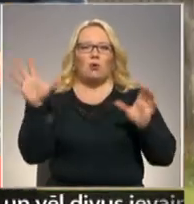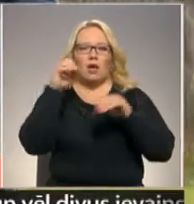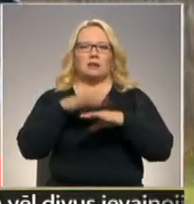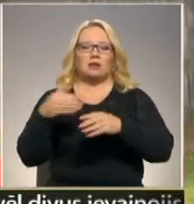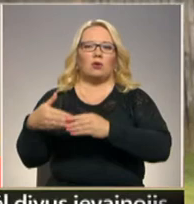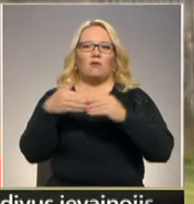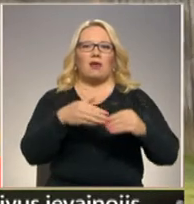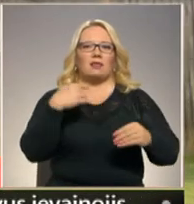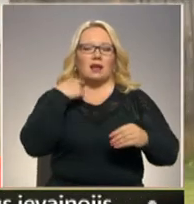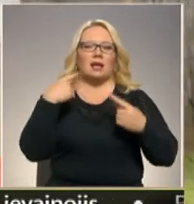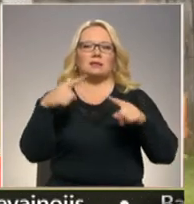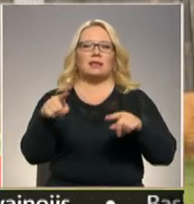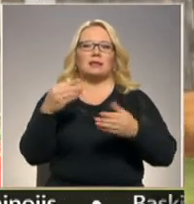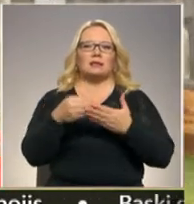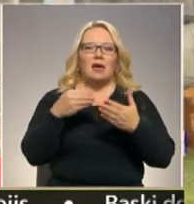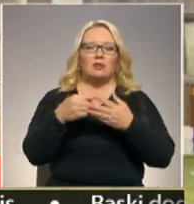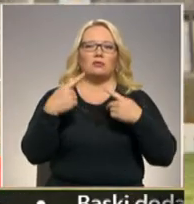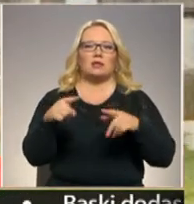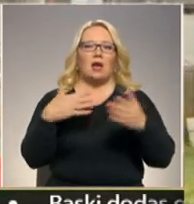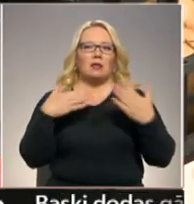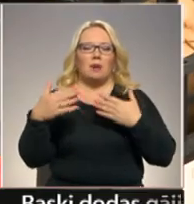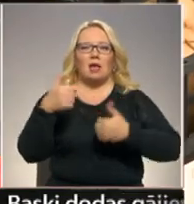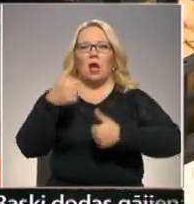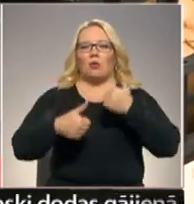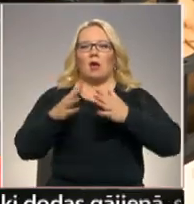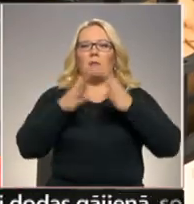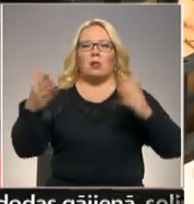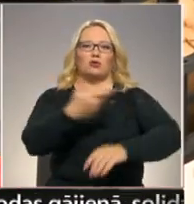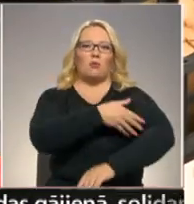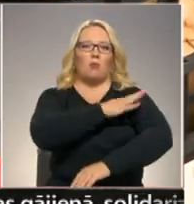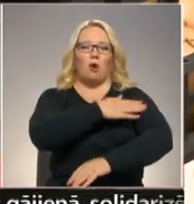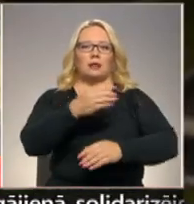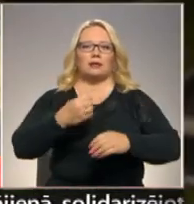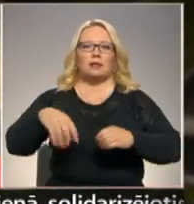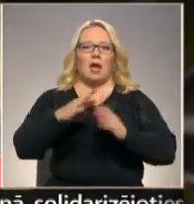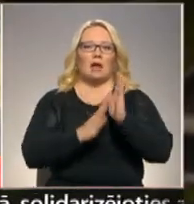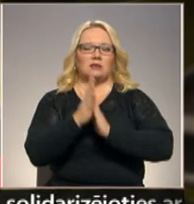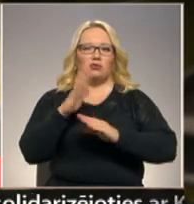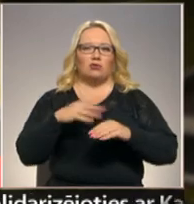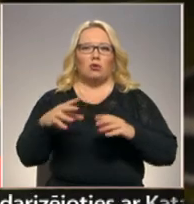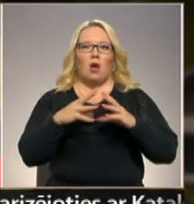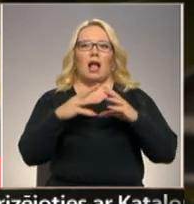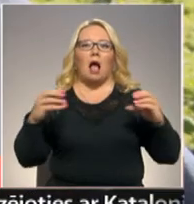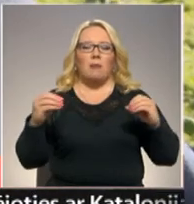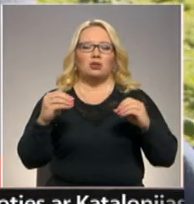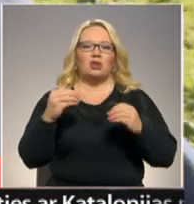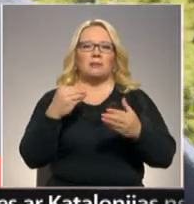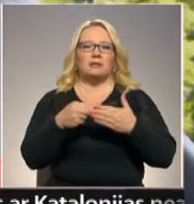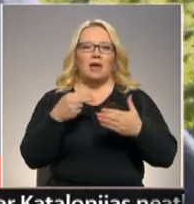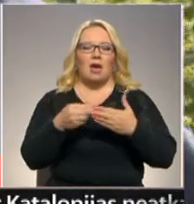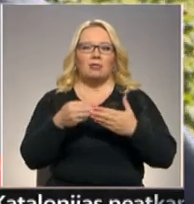protams, ir citas cenas un citas attiecības, īpaši, kad jākonkurē ar plašo Polijas dārzeņu ražu. Kabačiem cenas ir reāls dotā